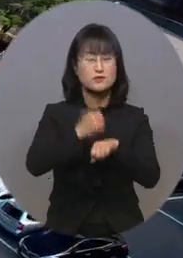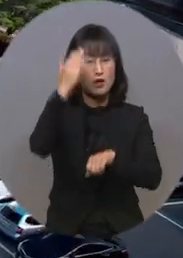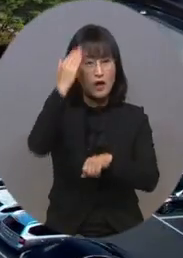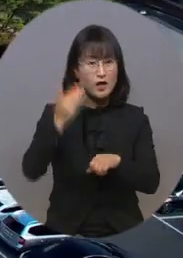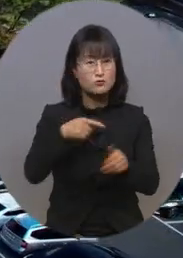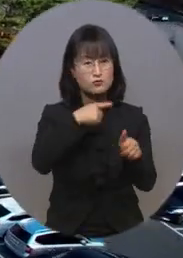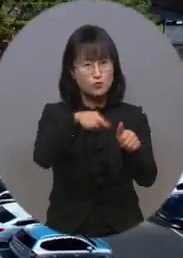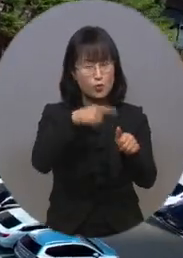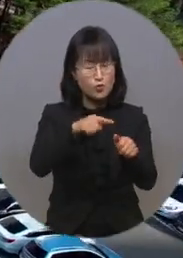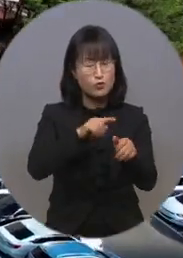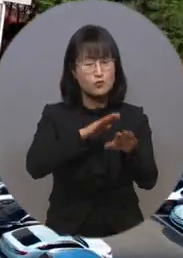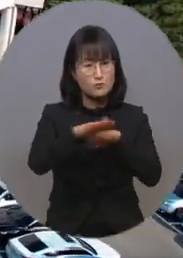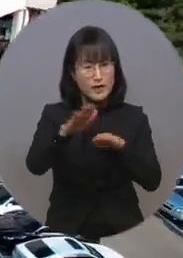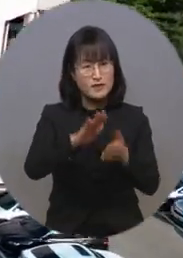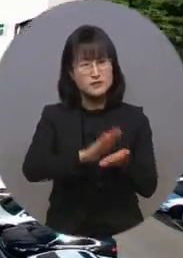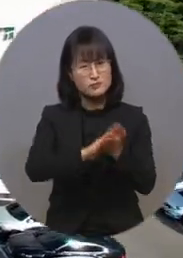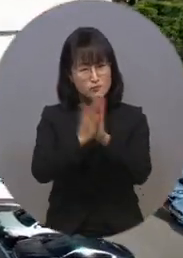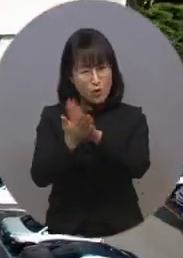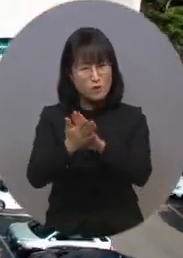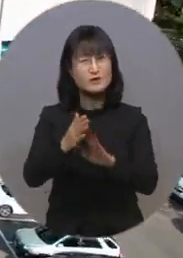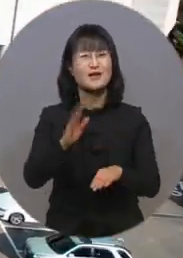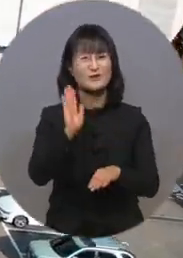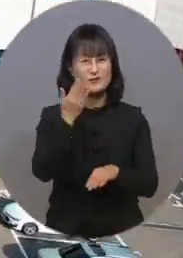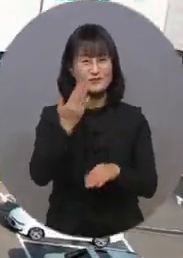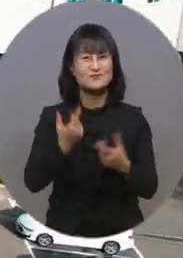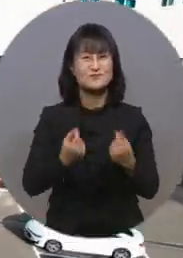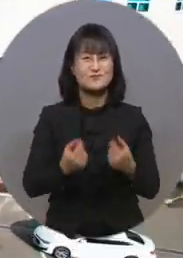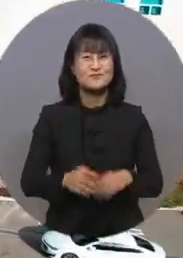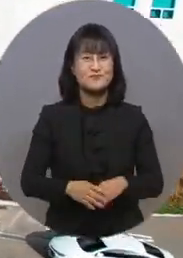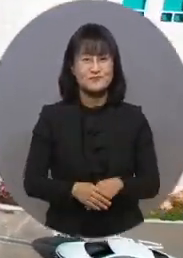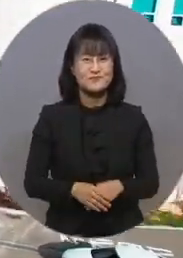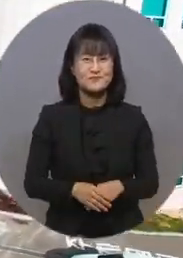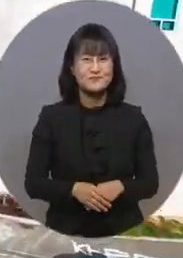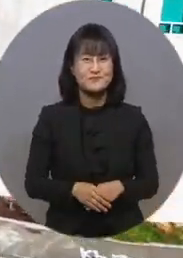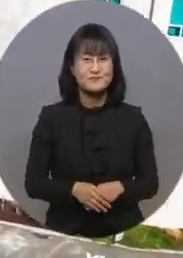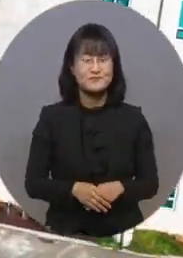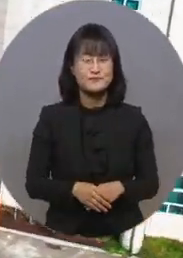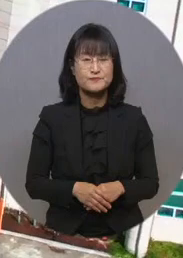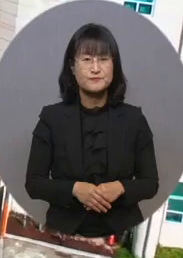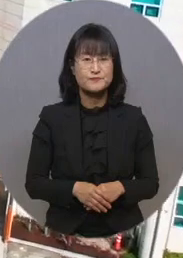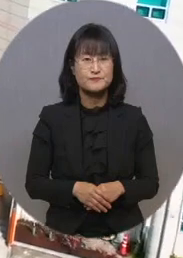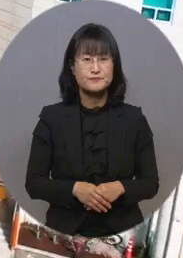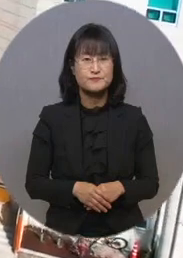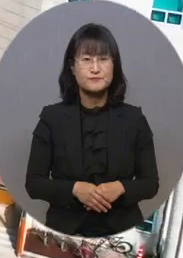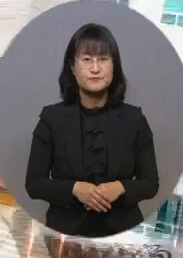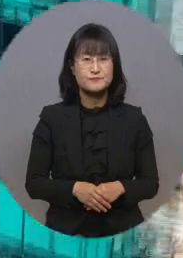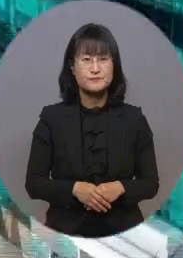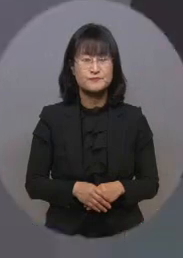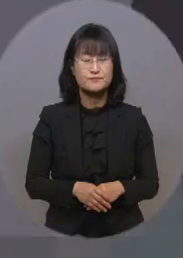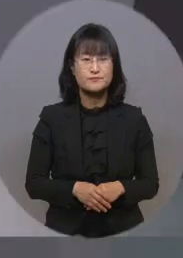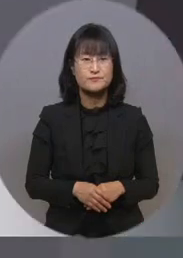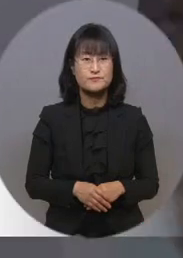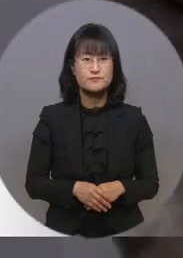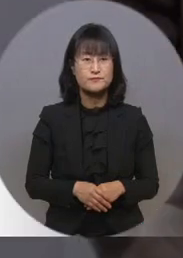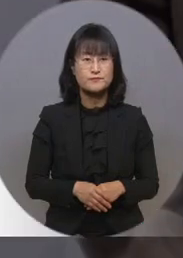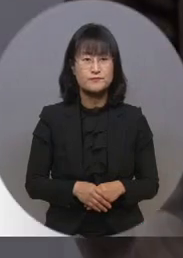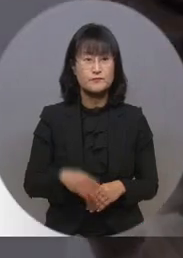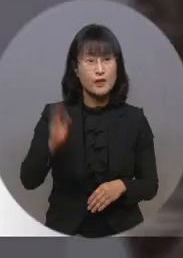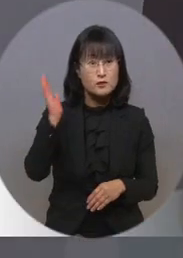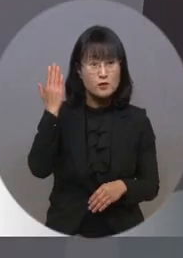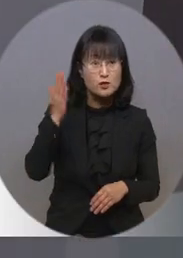패러다임에 커다란 변화를 예고하고 있습니다. 복지TV 뉴스 권육찬입니다. 지난